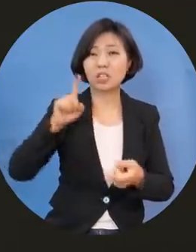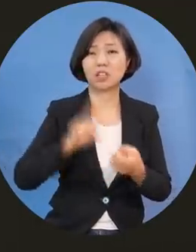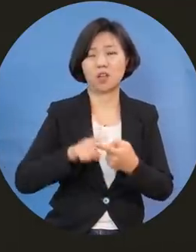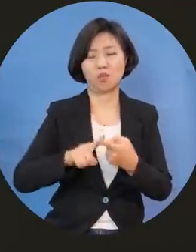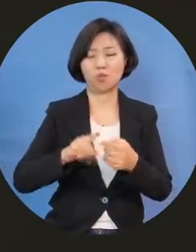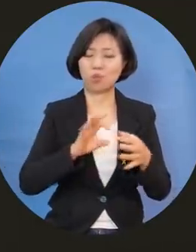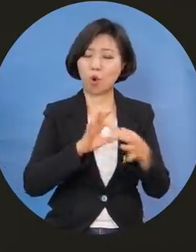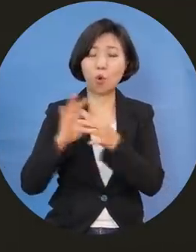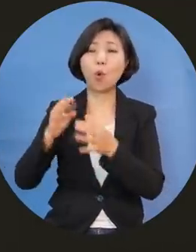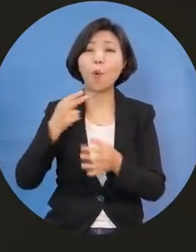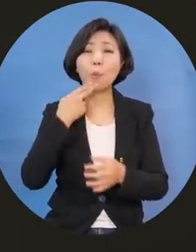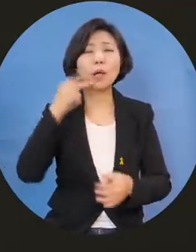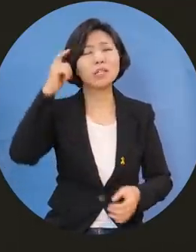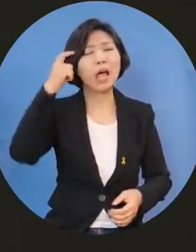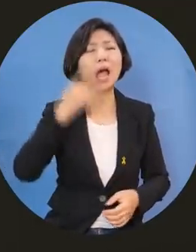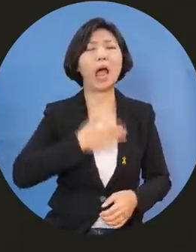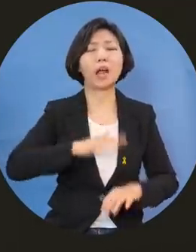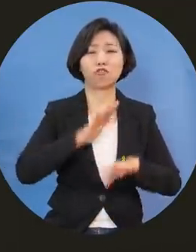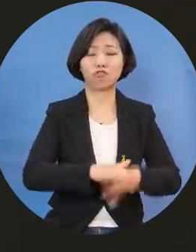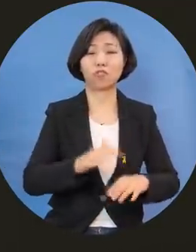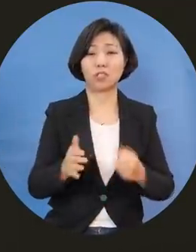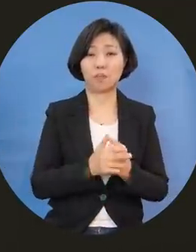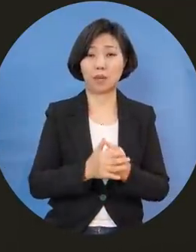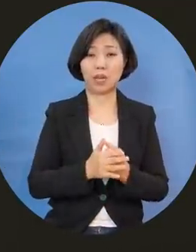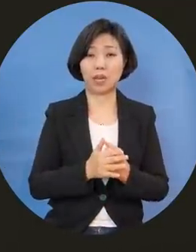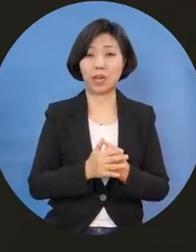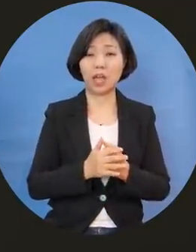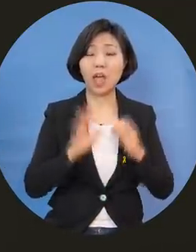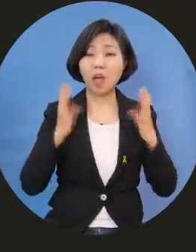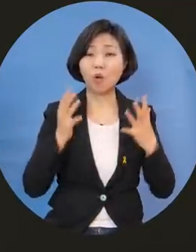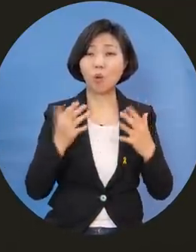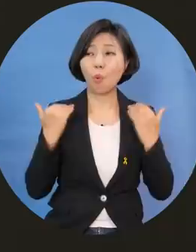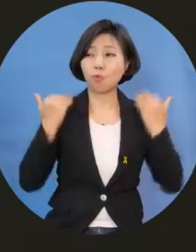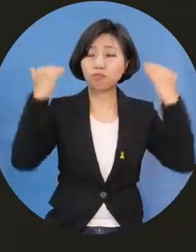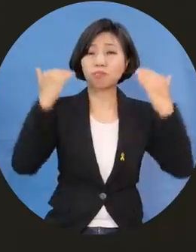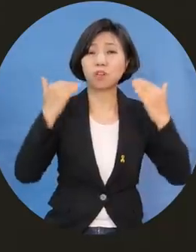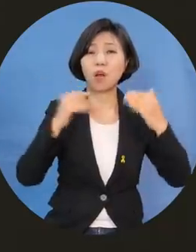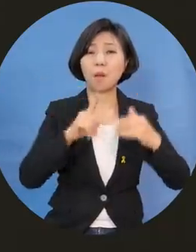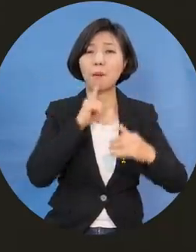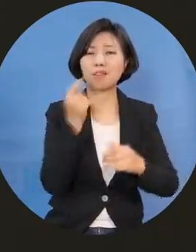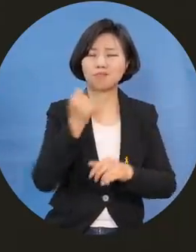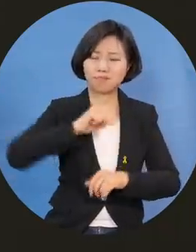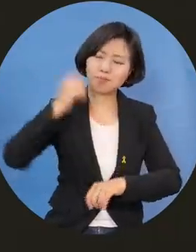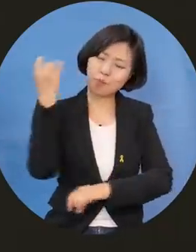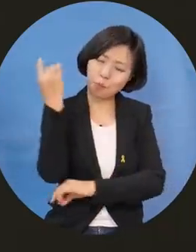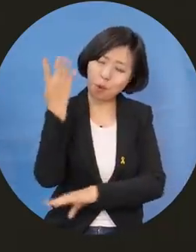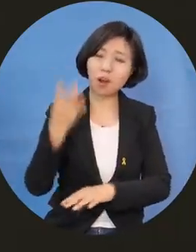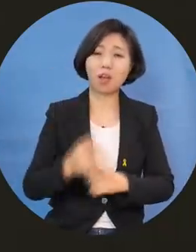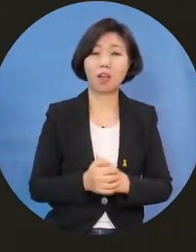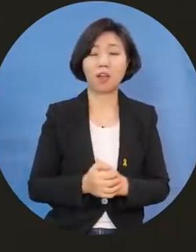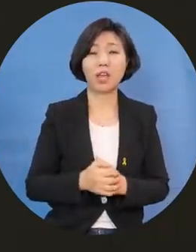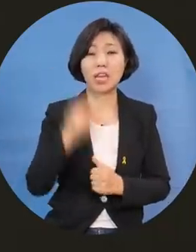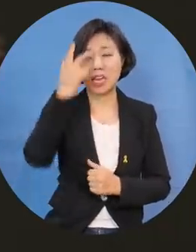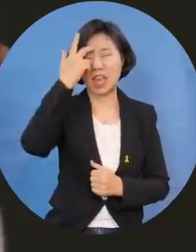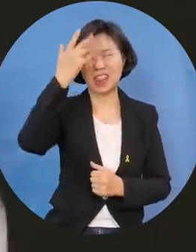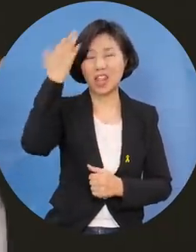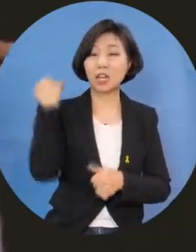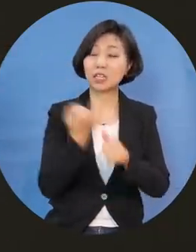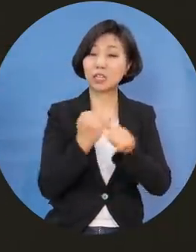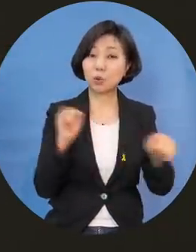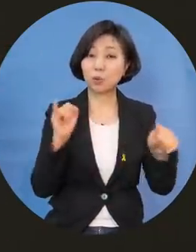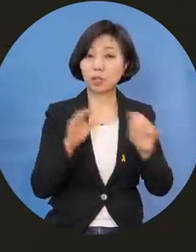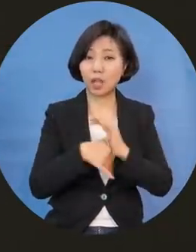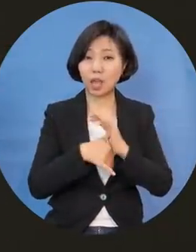거 하고 하고 연결을 안 시키기 때문에. 애란 건 원래 크면 말 안 듣는 거야 이렇게 생각하기 때문에. 그리고